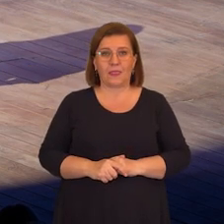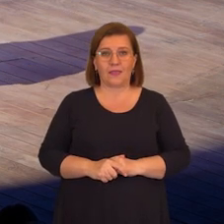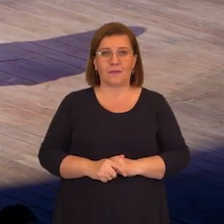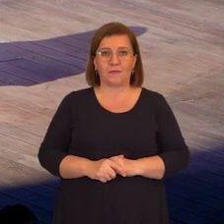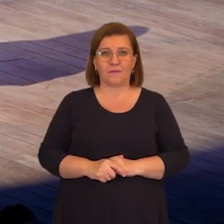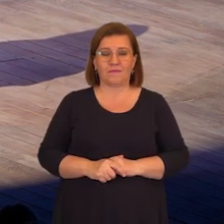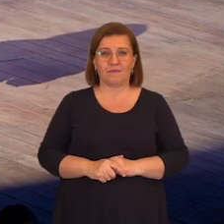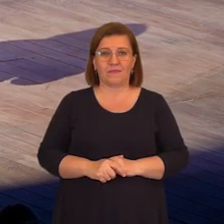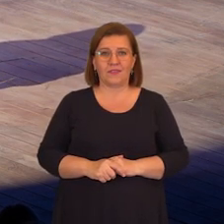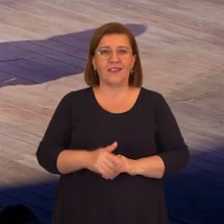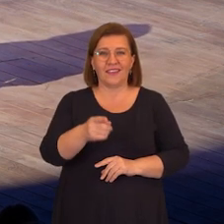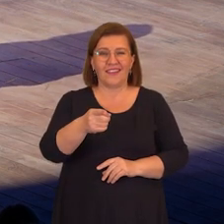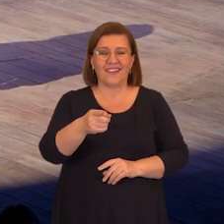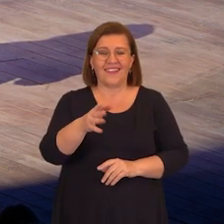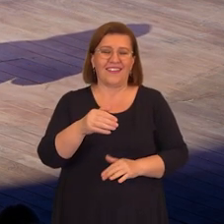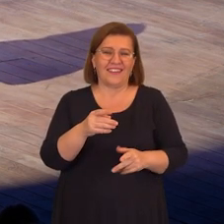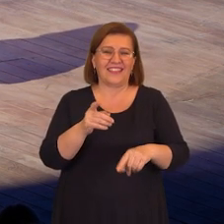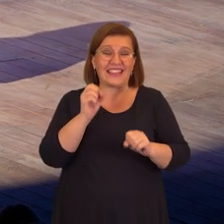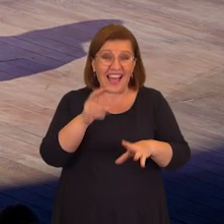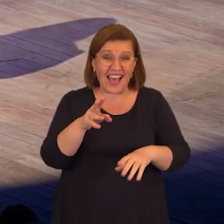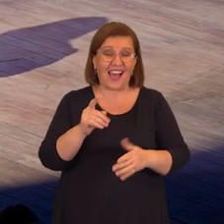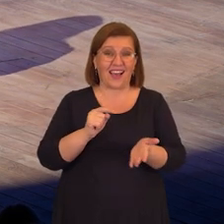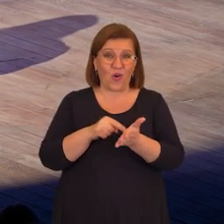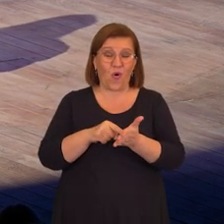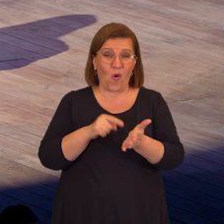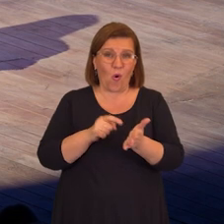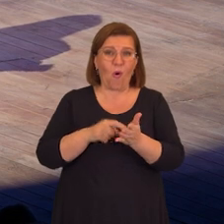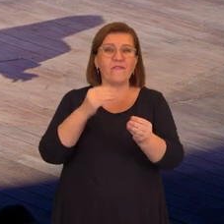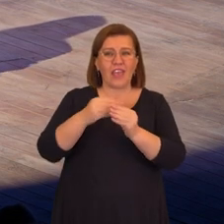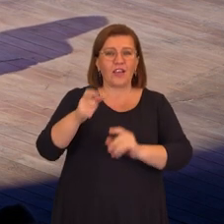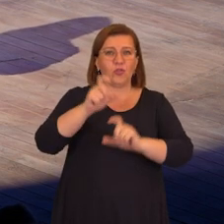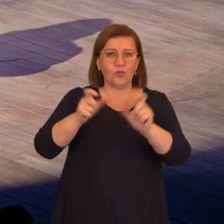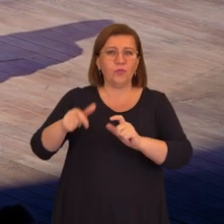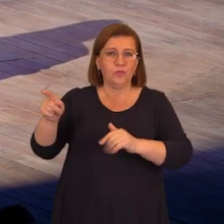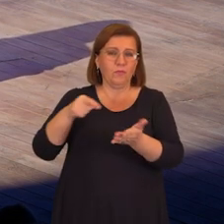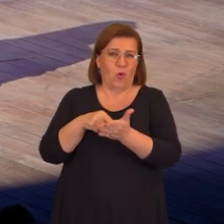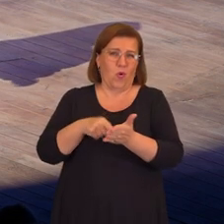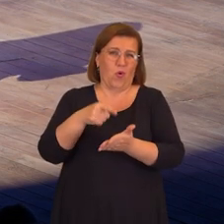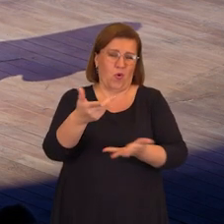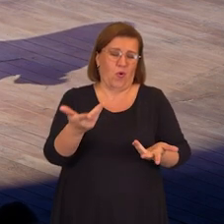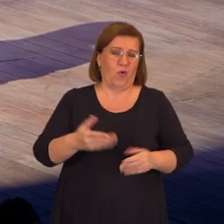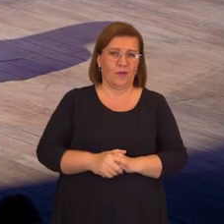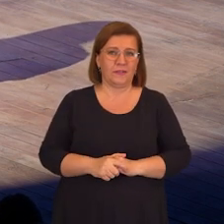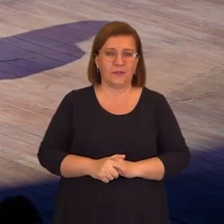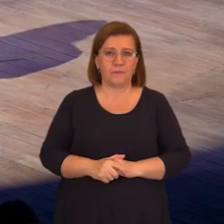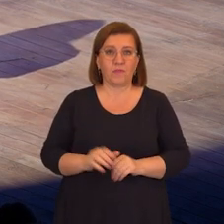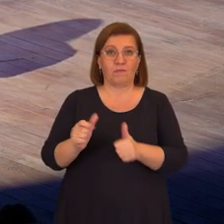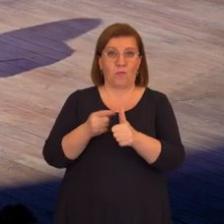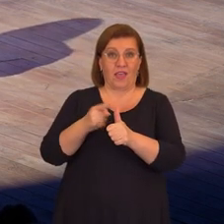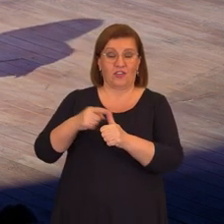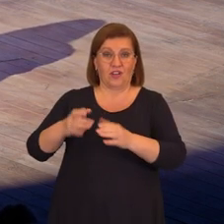Wcale mnie nie dziwi taka odpowiedź. Dla większości właśnie to jest to, czego wymagają. Bo po pierwsze, kremacja jest